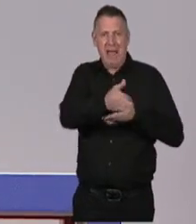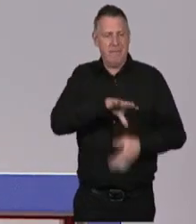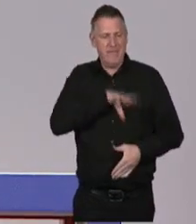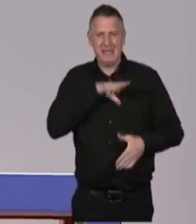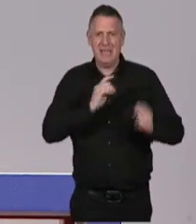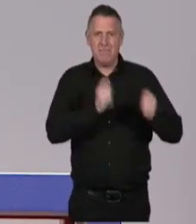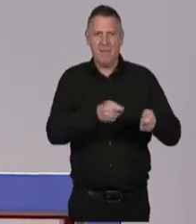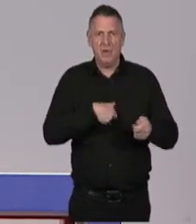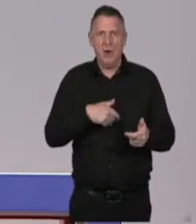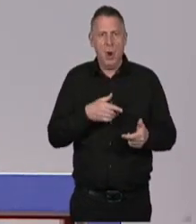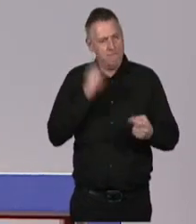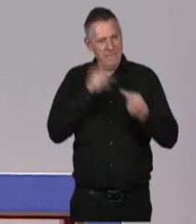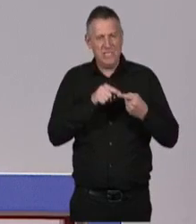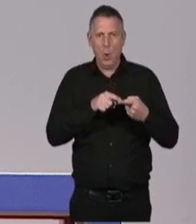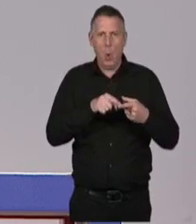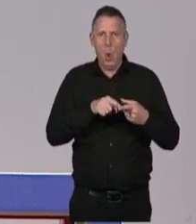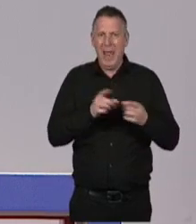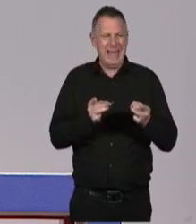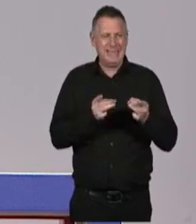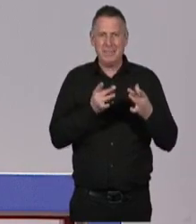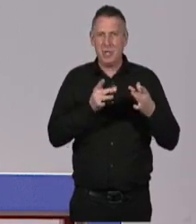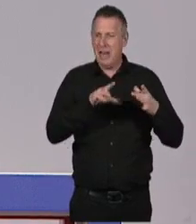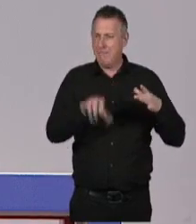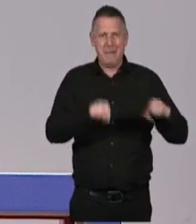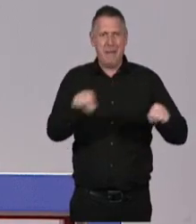moyens qu'exigent leur mission exceptionnelle.